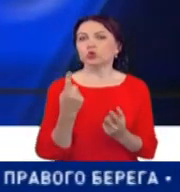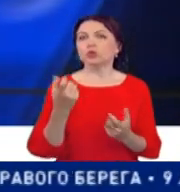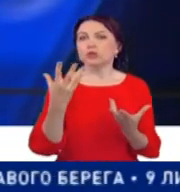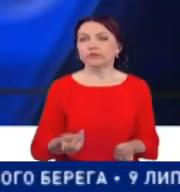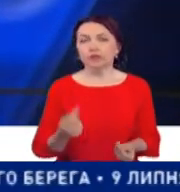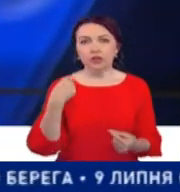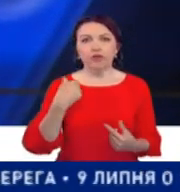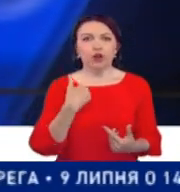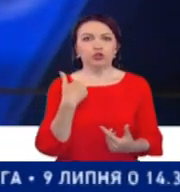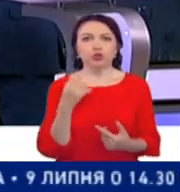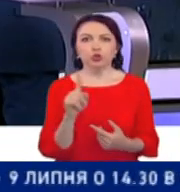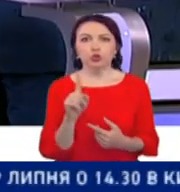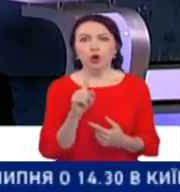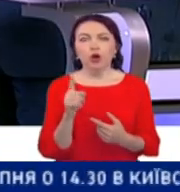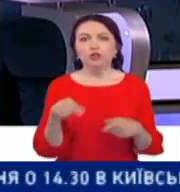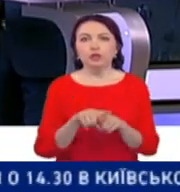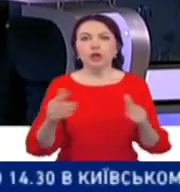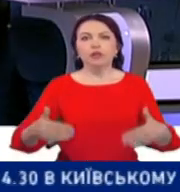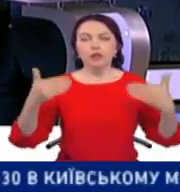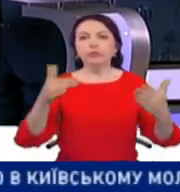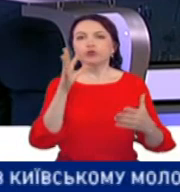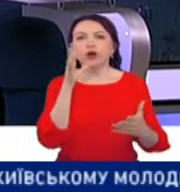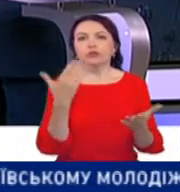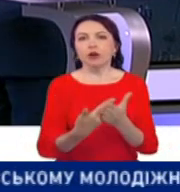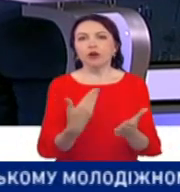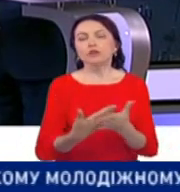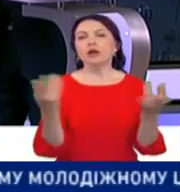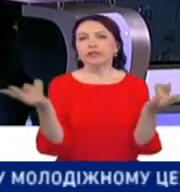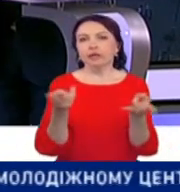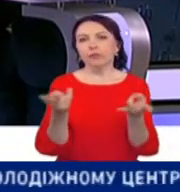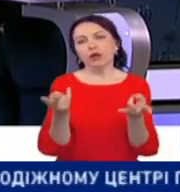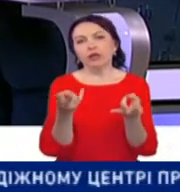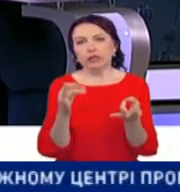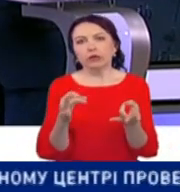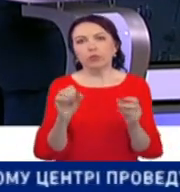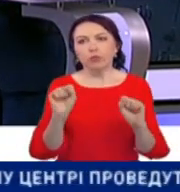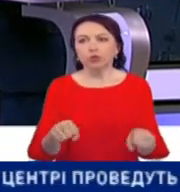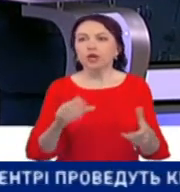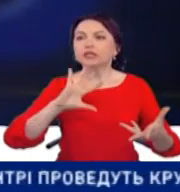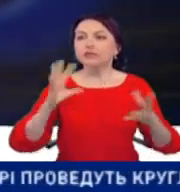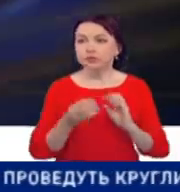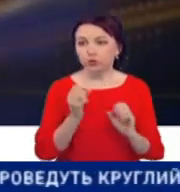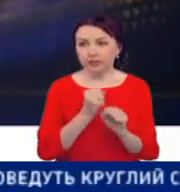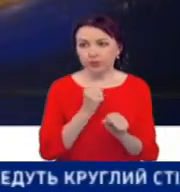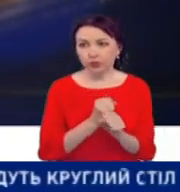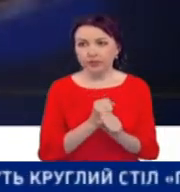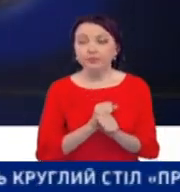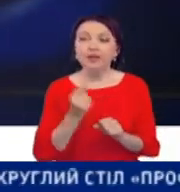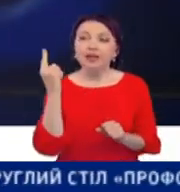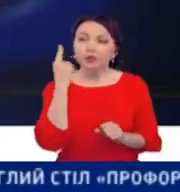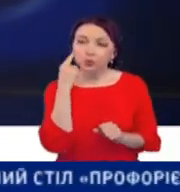враження, що, мовляв, це якийсь такий от, знаєте, етап, там, час, що якраз тут треба і можна якийсь висновок зробити. Прошу. Думаю,